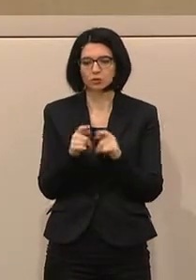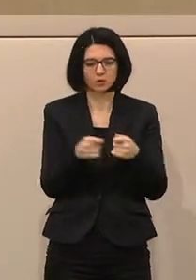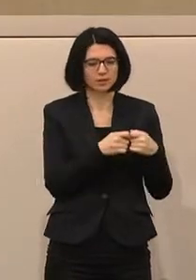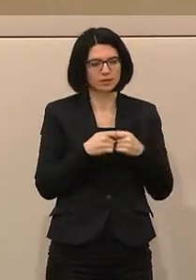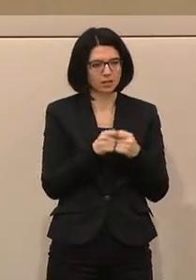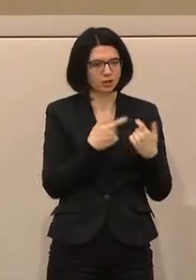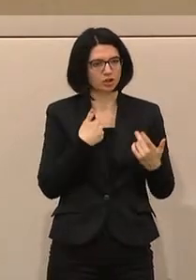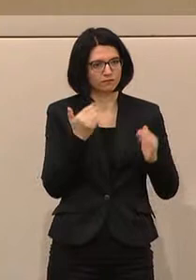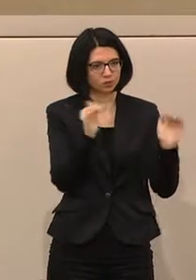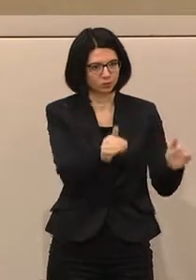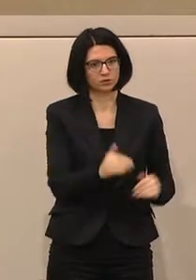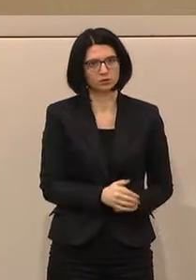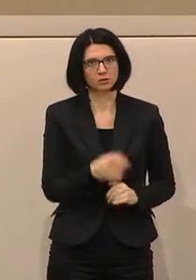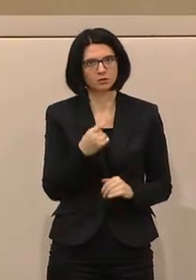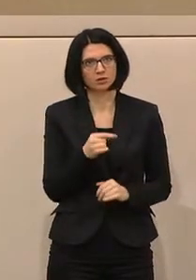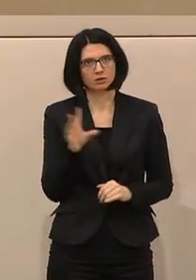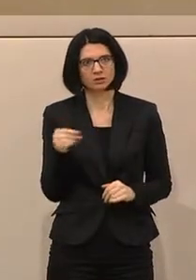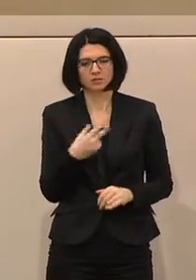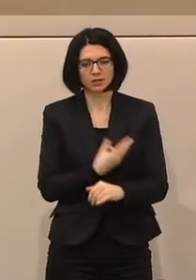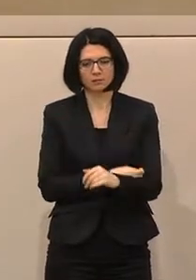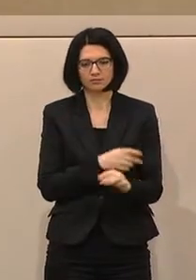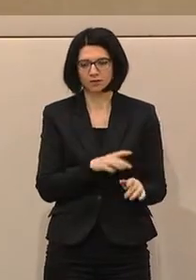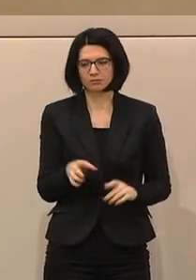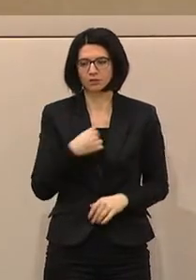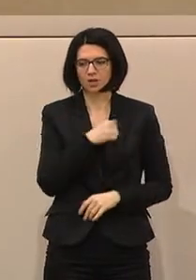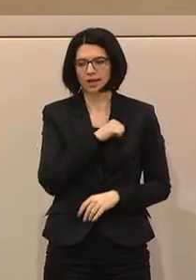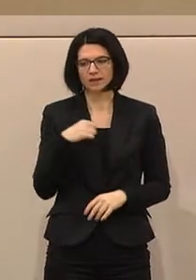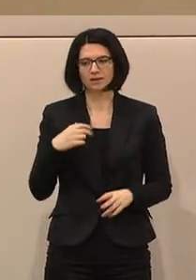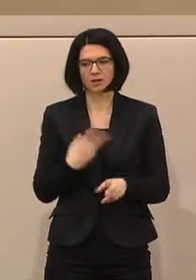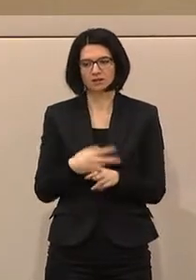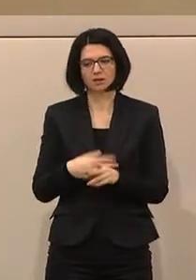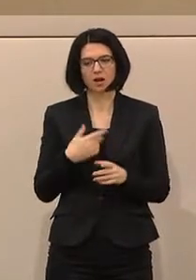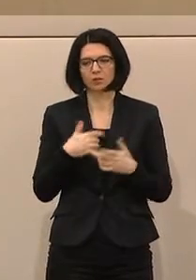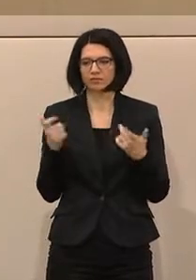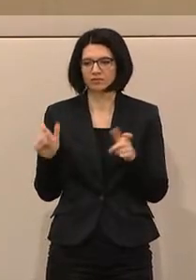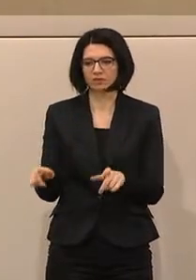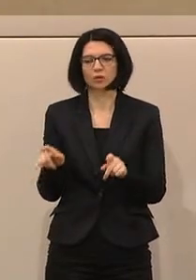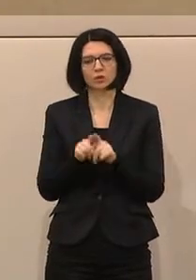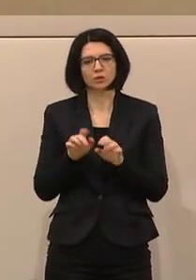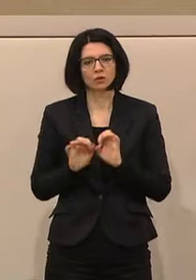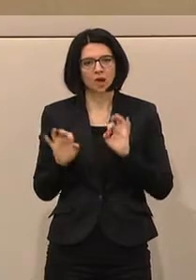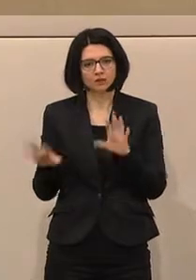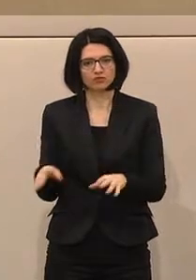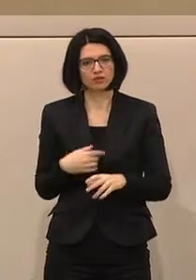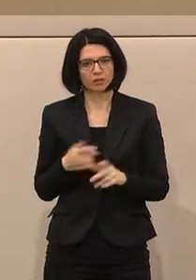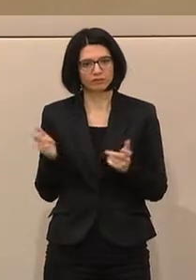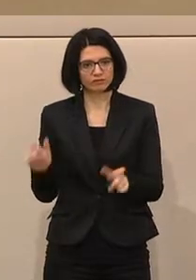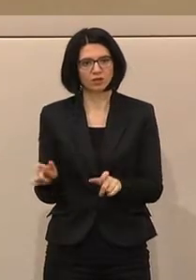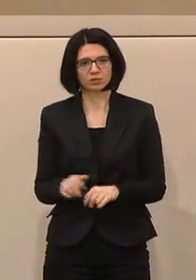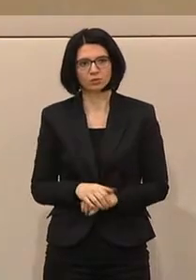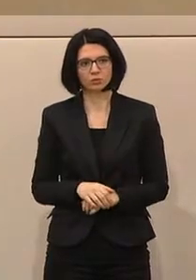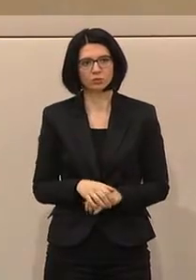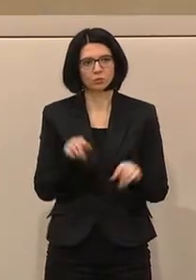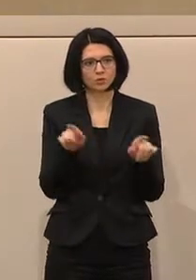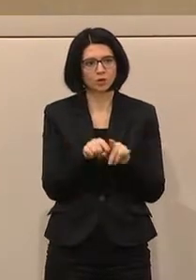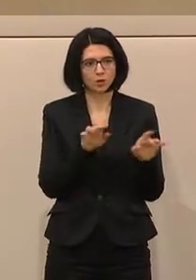Gesellschaft. Das heißt, mit dem Impfen verhindern sie die eigene Erkrankung, aber auch die Ansteckung und natürlich die